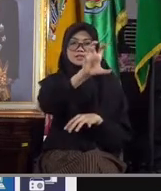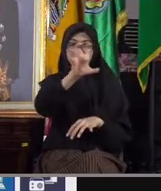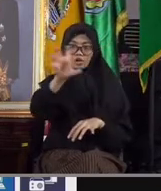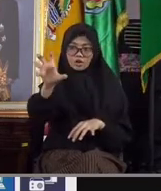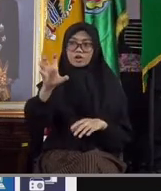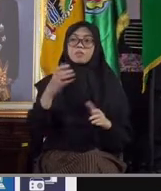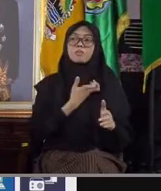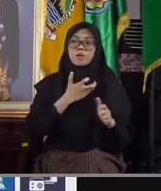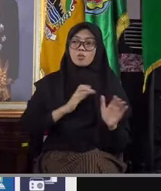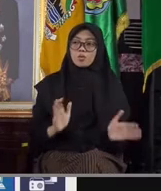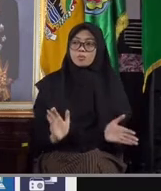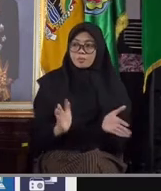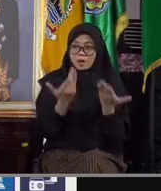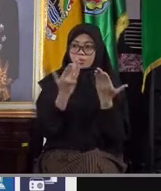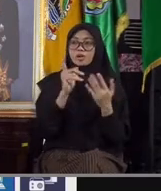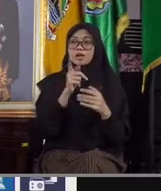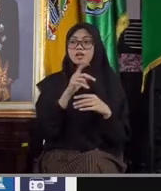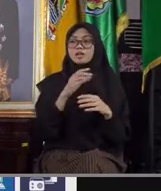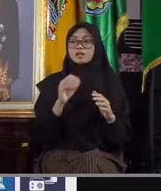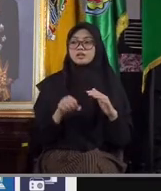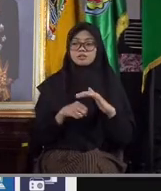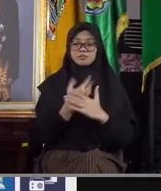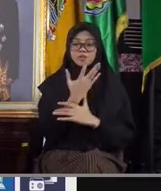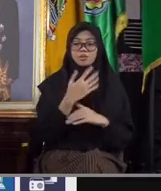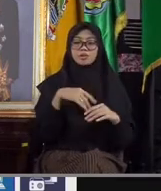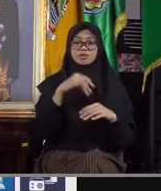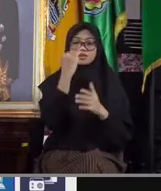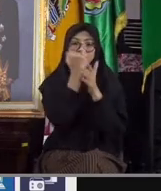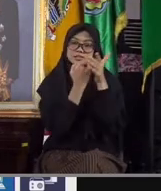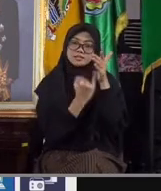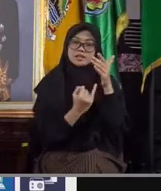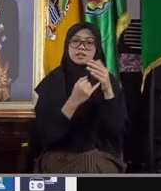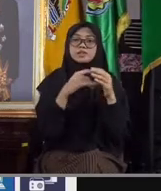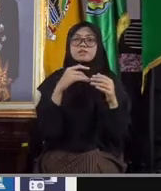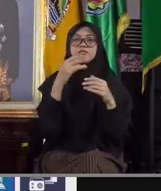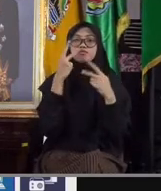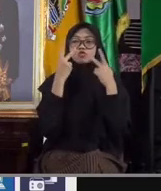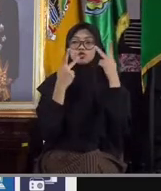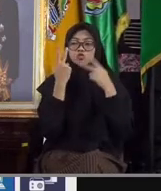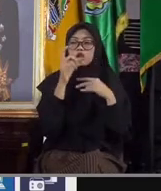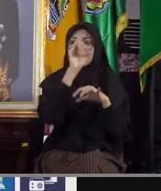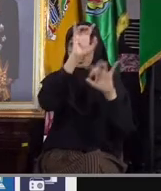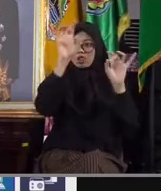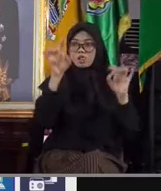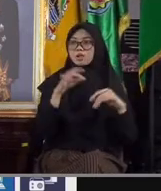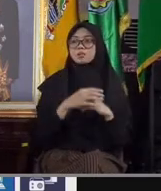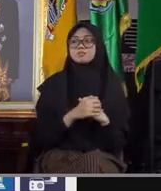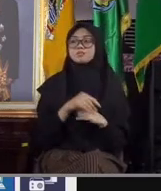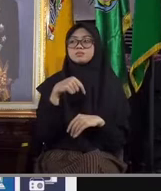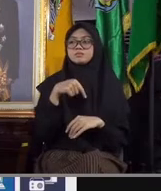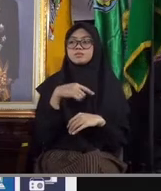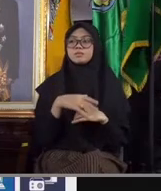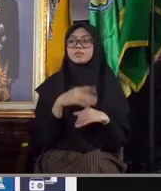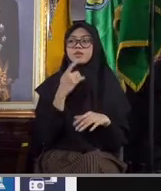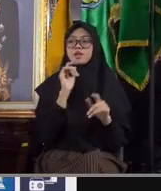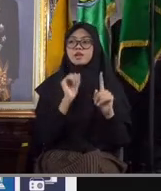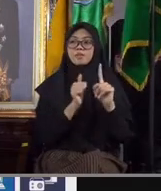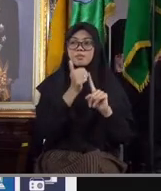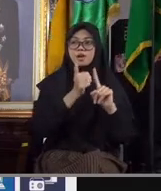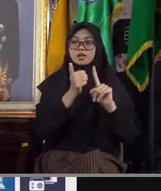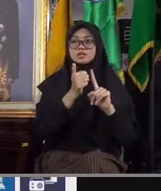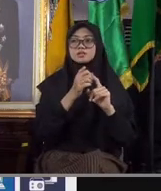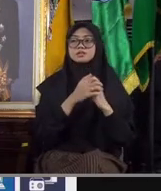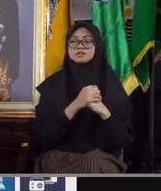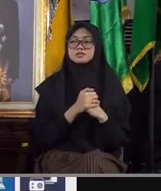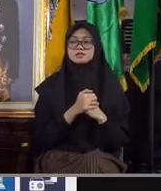kita kembangkan, ada developer, arsitek, desain interior, desain komunikasi visual, dan lain-lain. Itu adalah 16 subsektor